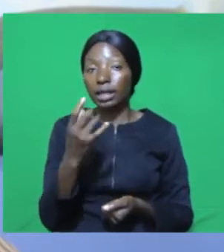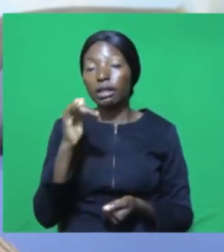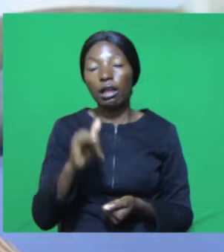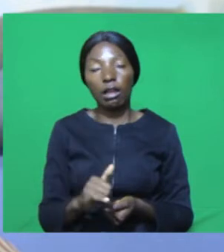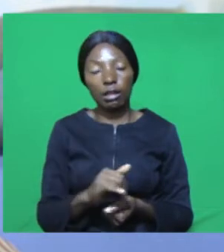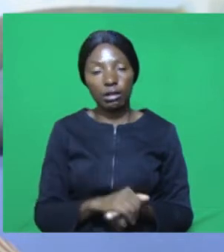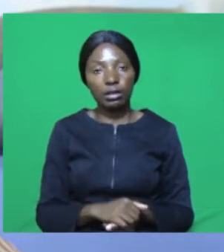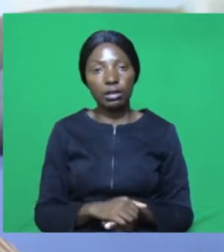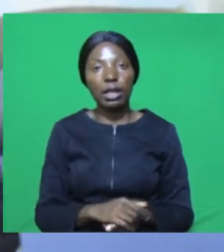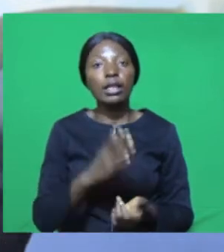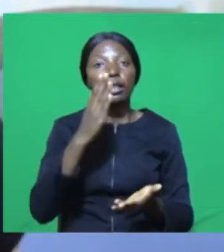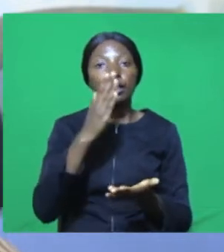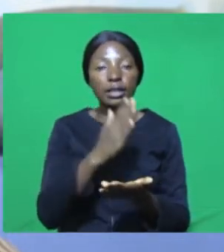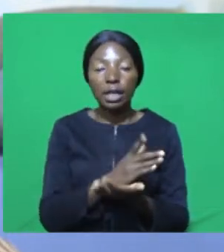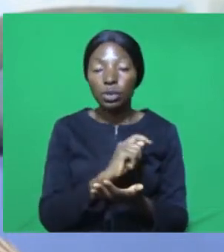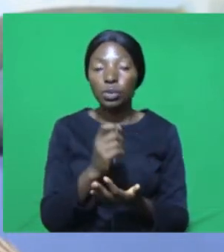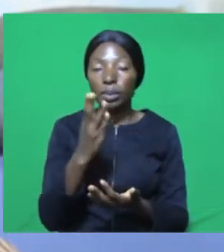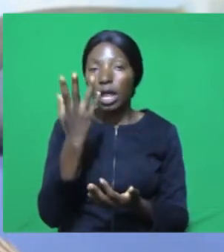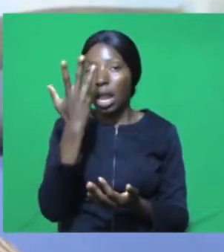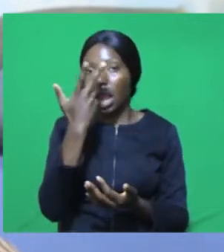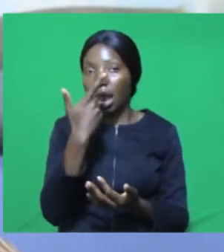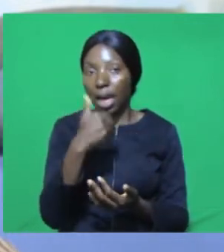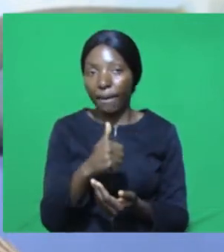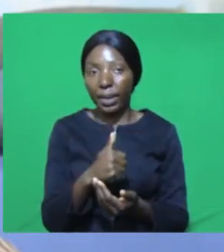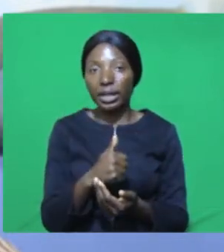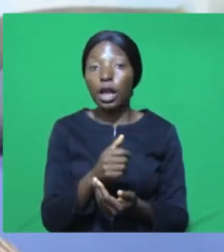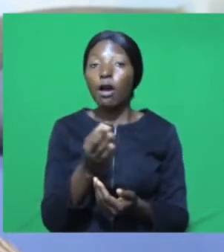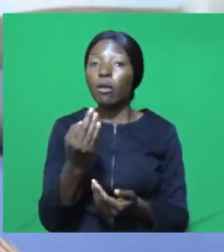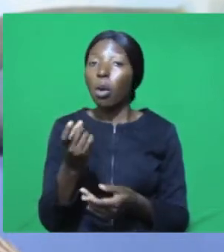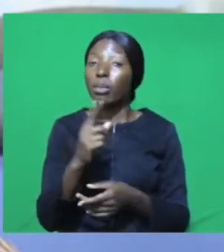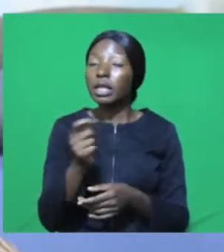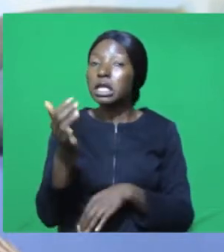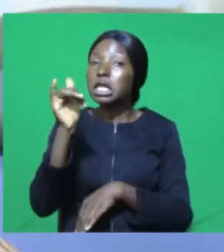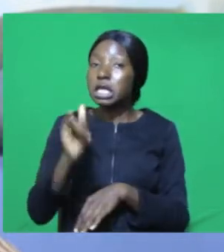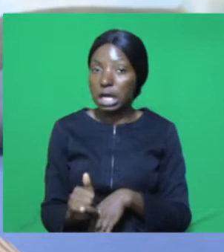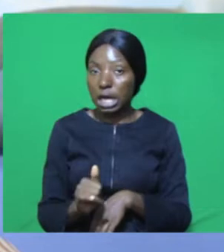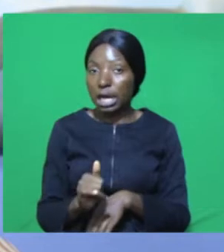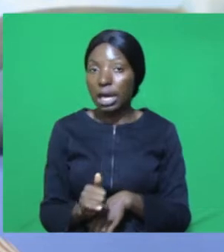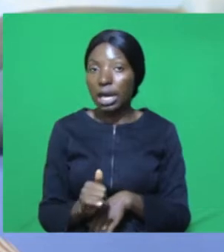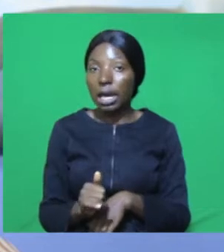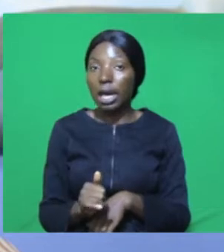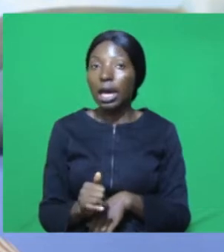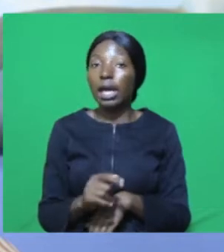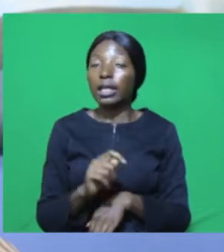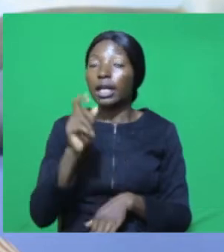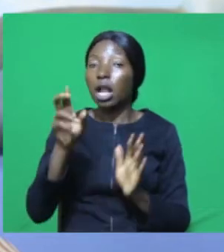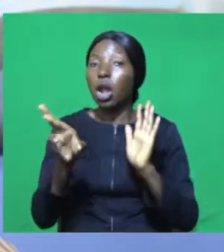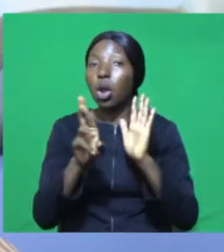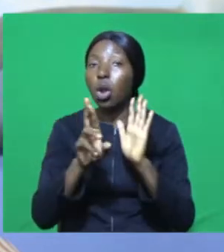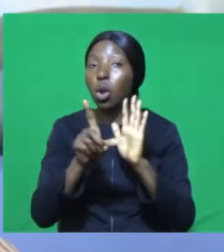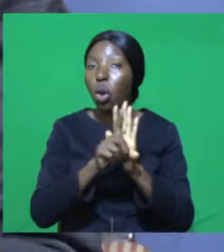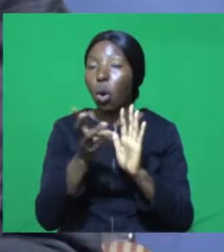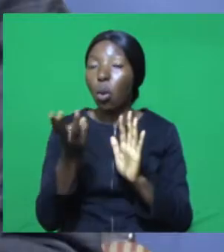2300 years dzinotanga kuverengwa kubva gore rakatemwa namambo